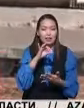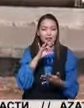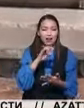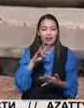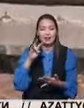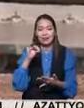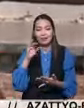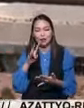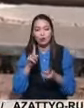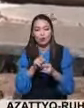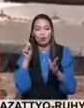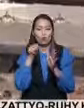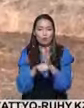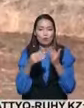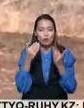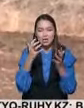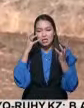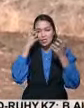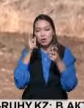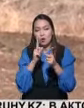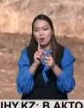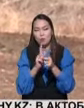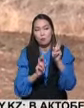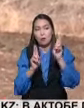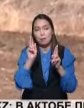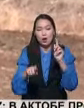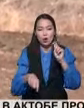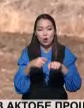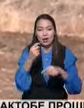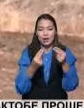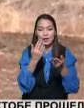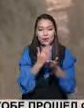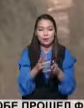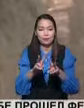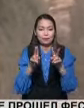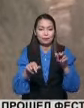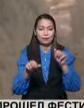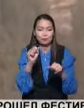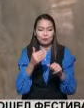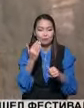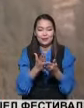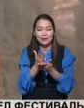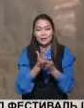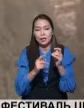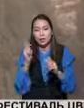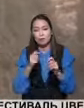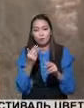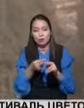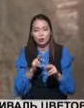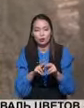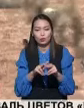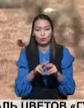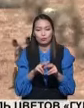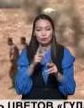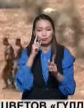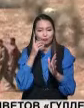убийство Насраллы серьезной эскалацией, которая меняет правила игры. На этом фоне, похоже, возможностей для дипломатии становится все меньше, учитывая,